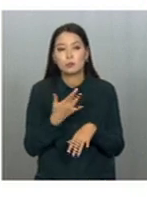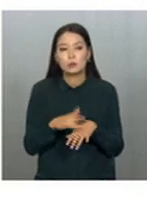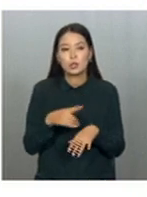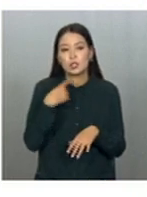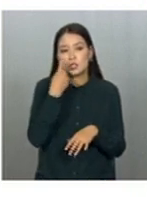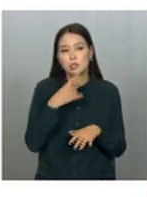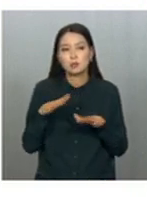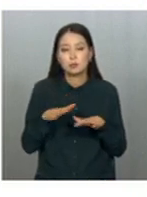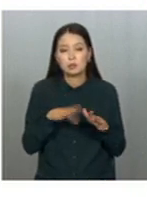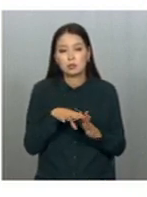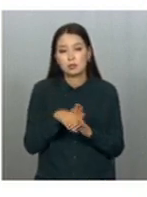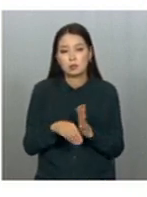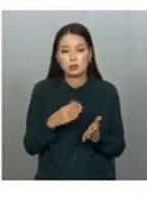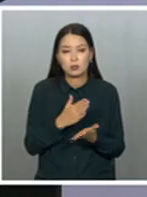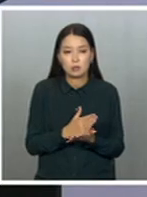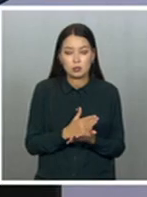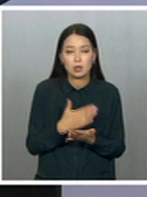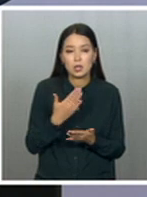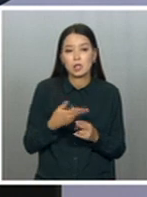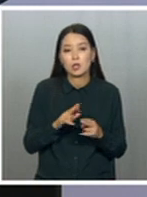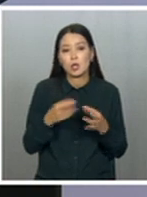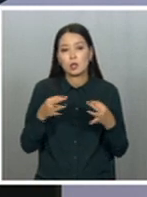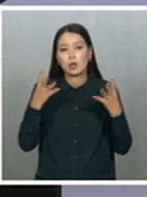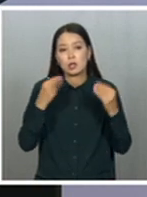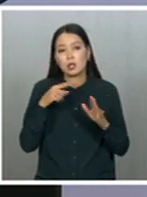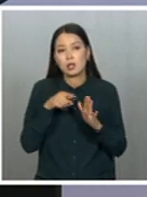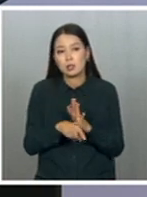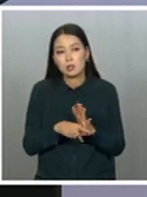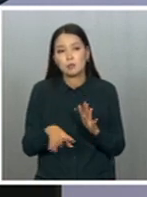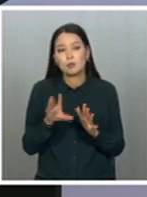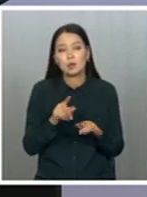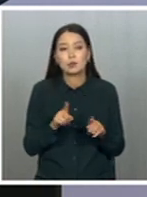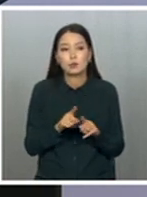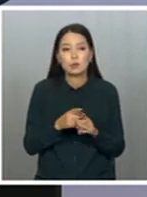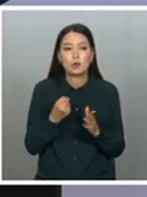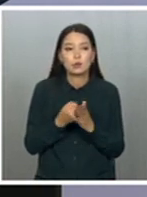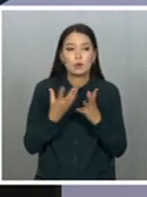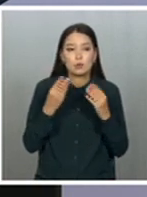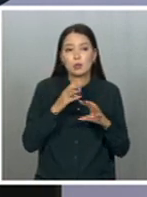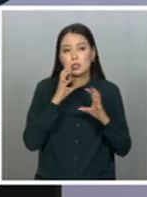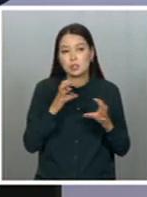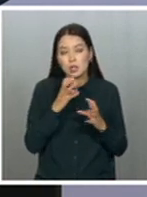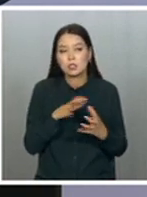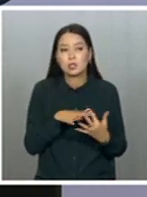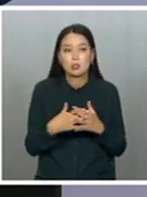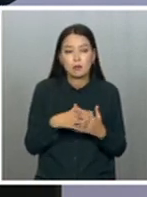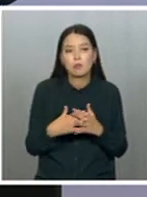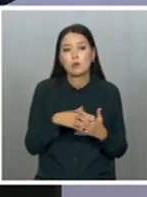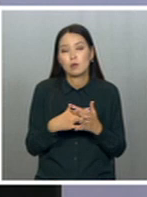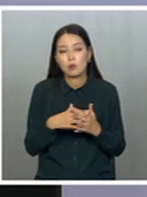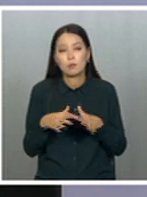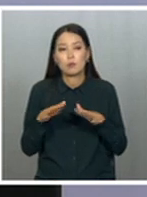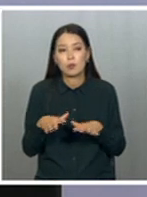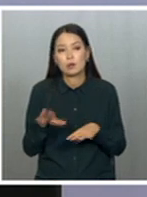бізге дұрыс жауап, өйткені тәуелсіздіктің алғашқы жылдарында әлгі кеңестік кезеңнен сақталған колхоз, совхоздар түп тамырымен